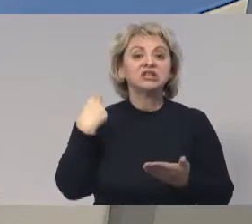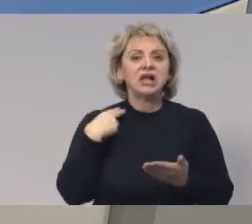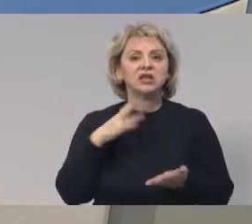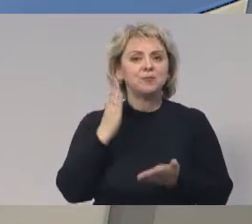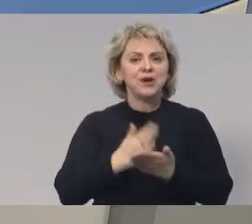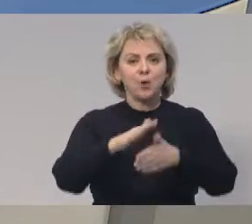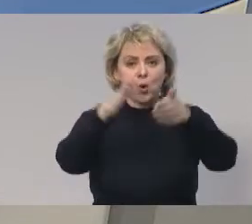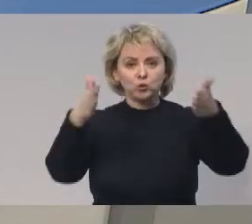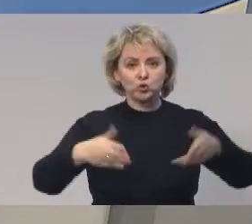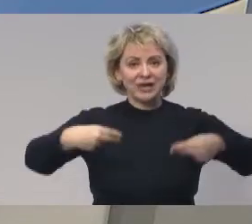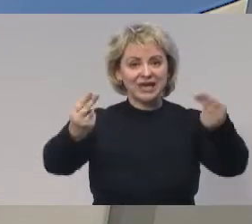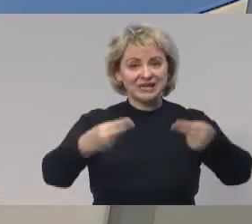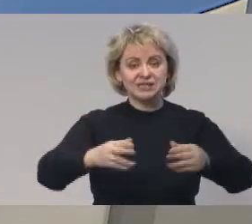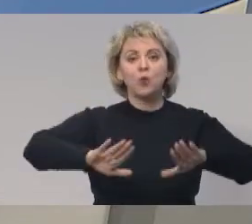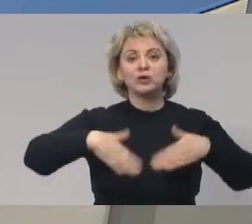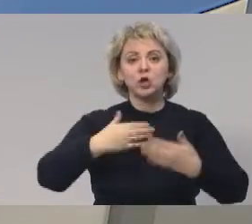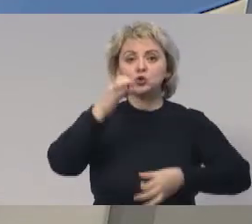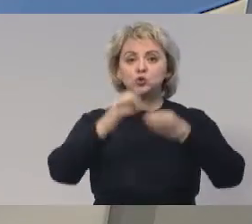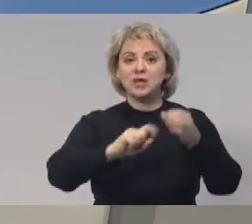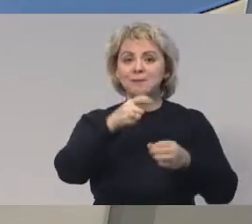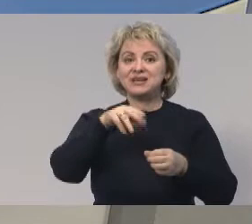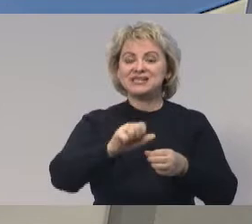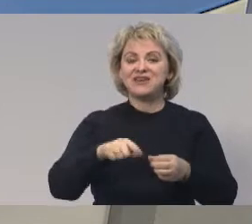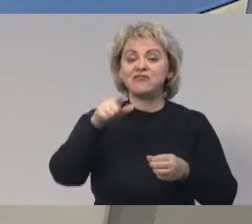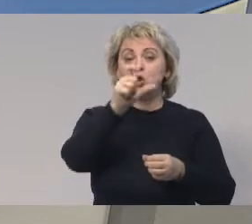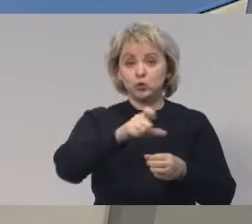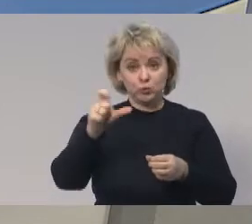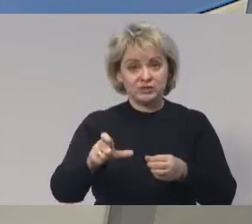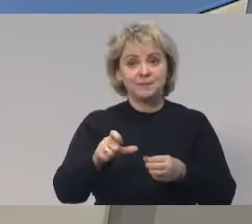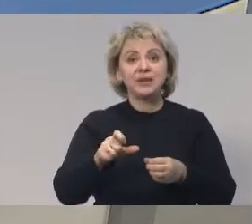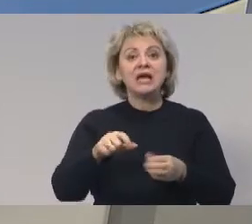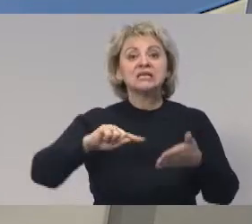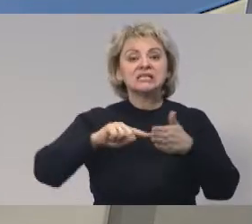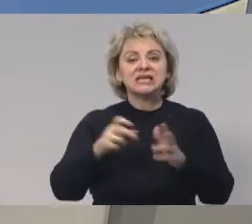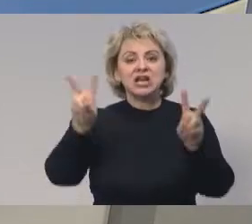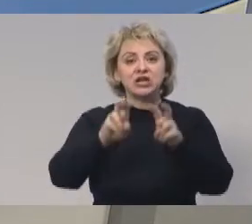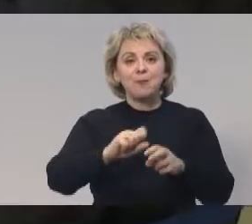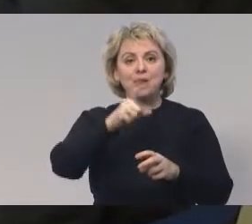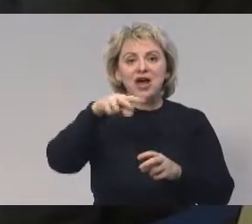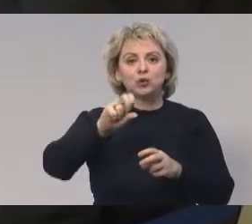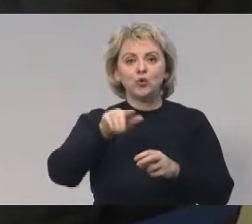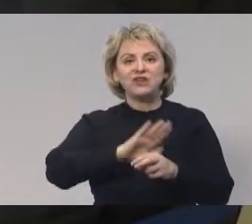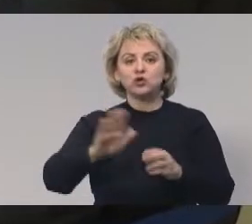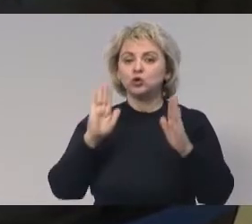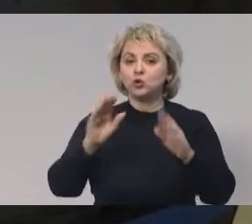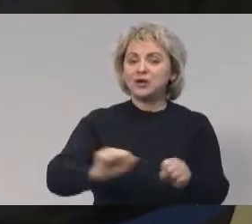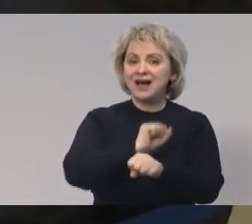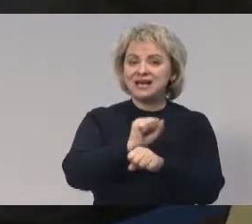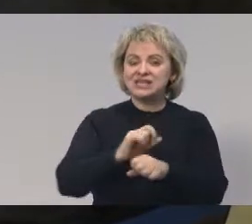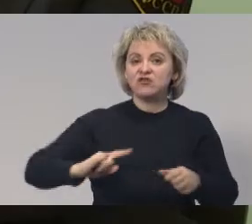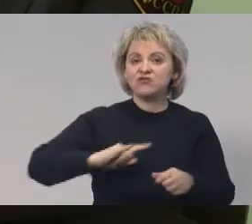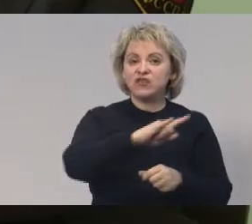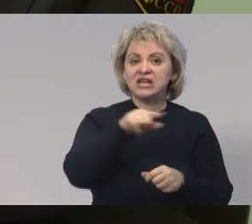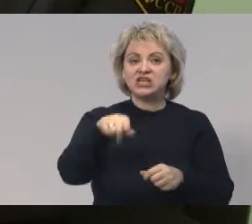Оплатить долги прямо у стойки регистрации предложили судебные приставы авиапассажирам. Цель рейда в Платове не только перекрыть вылет